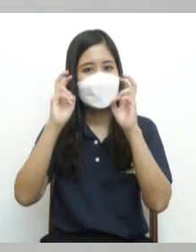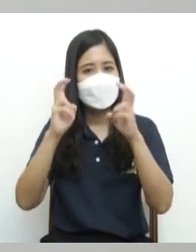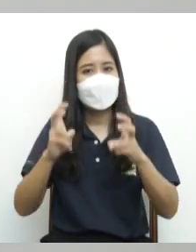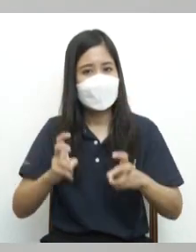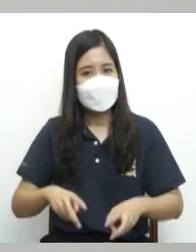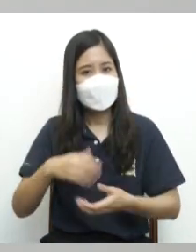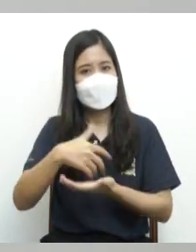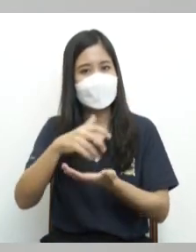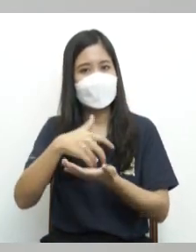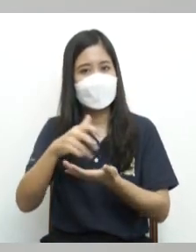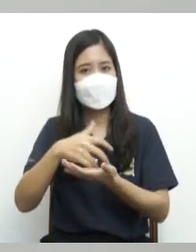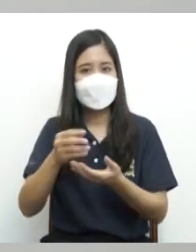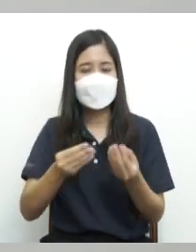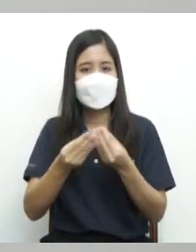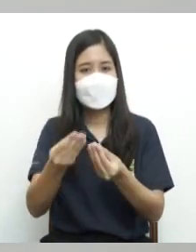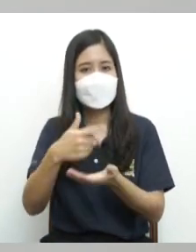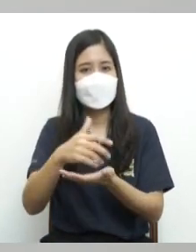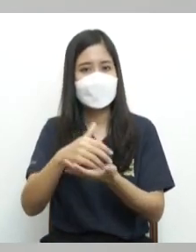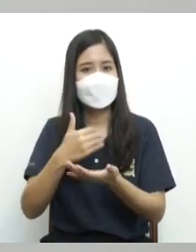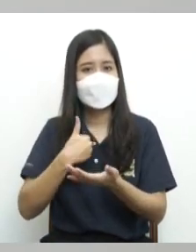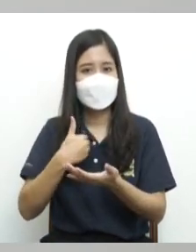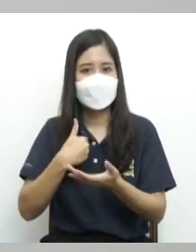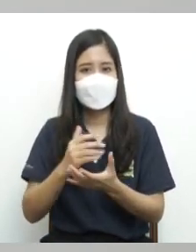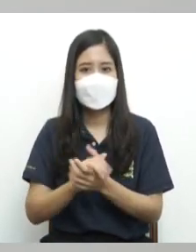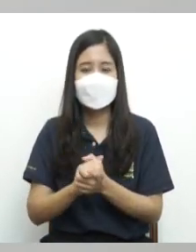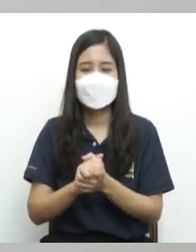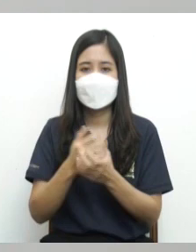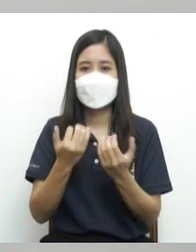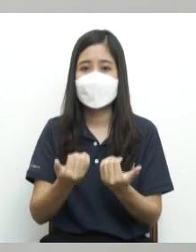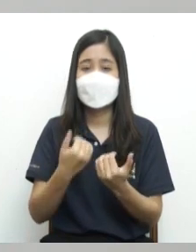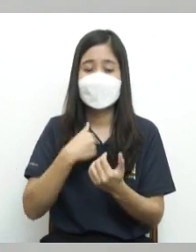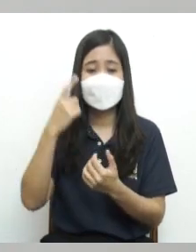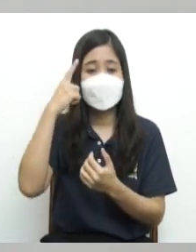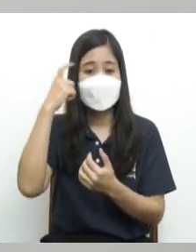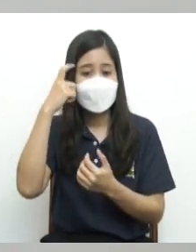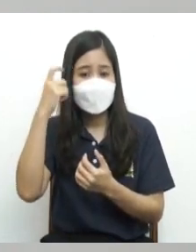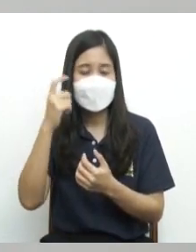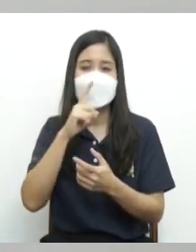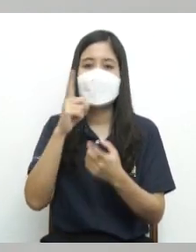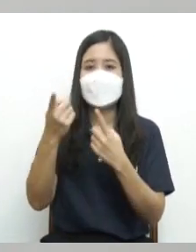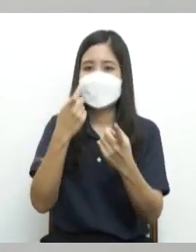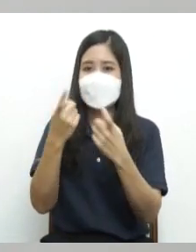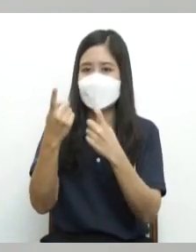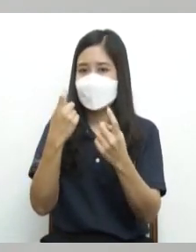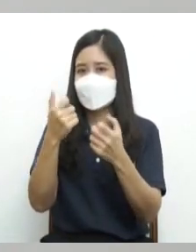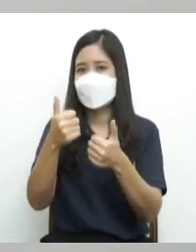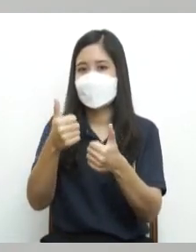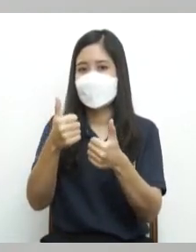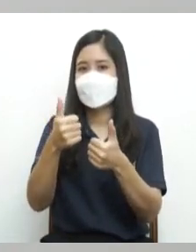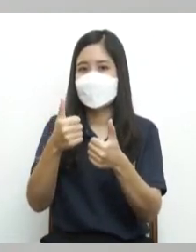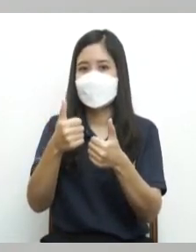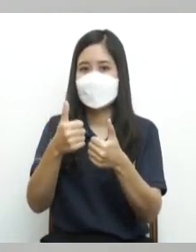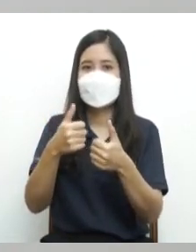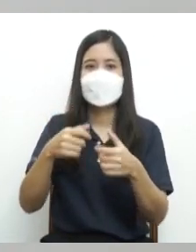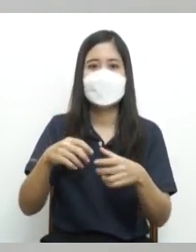มาเล่าให้ฟังนะคะซึ่งตรงนี้เนี่ยถ้าเกิดท่านที่ฟังอยู่เนี่ยมีข้อสงสัยเพิ่มเติมก็สอบถามกลับมาได้จะได้ทําเนื้อหาให้นั่นเป็นเรื่องเกี่ยวกับกบ